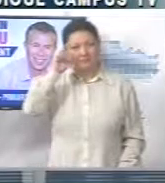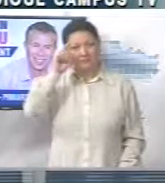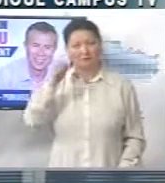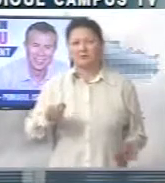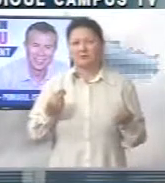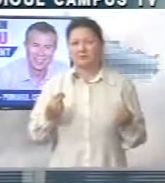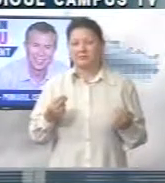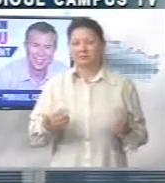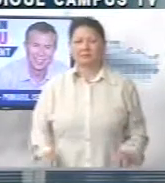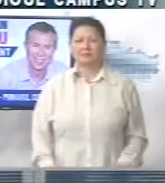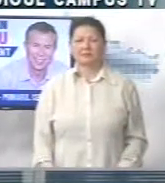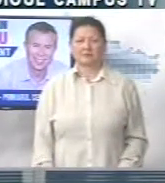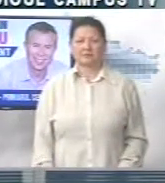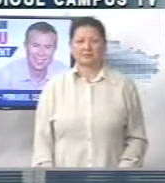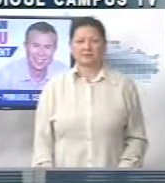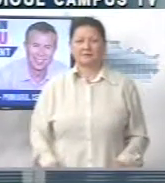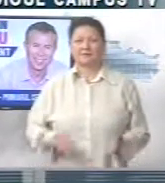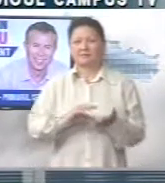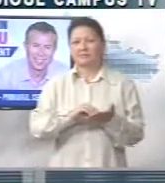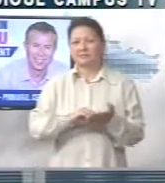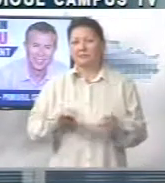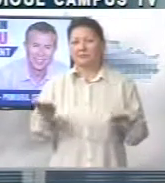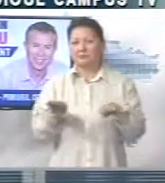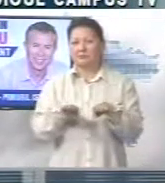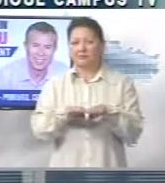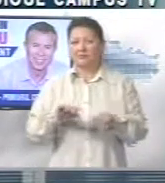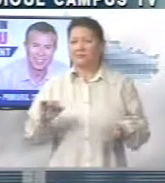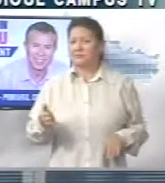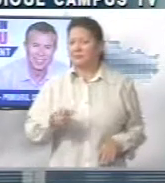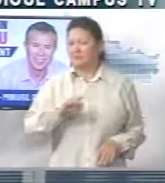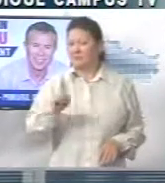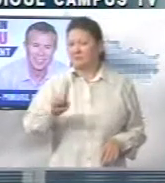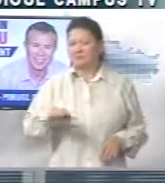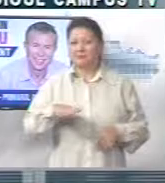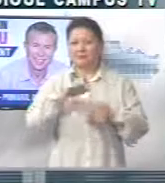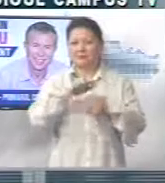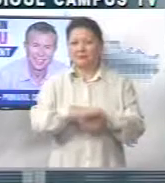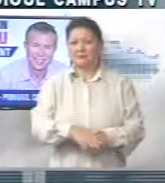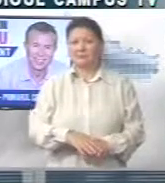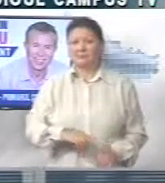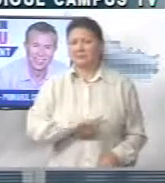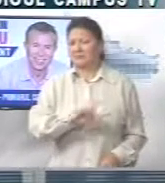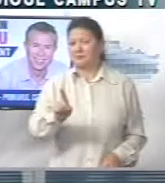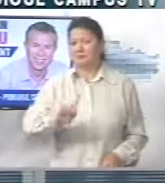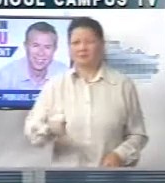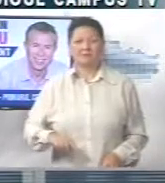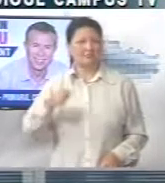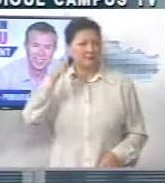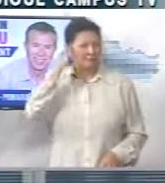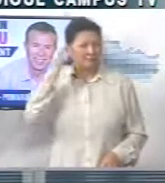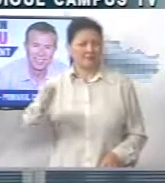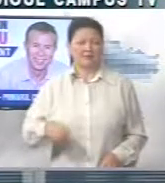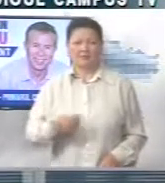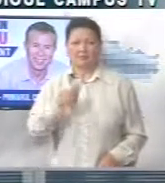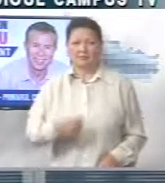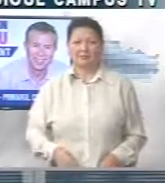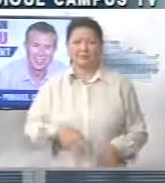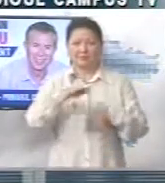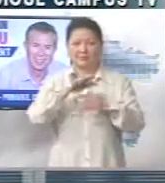foarte bine, până la urmă, să simt egal și nu discrimina, sau nici nu trebuie să ne gândim că cineva va fi